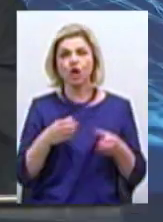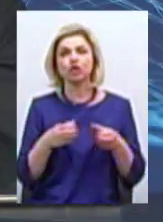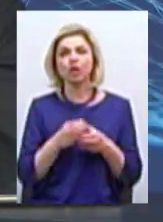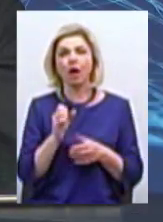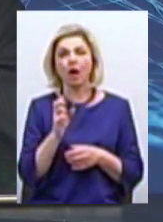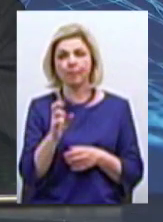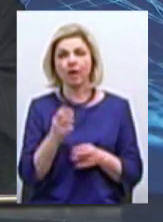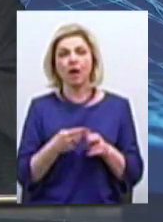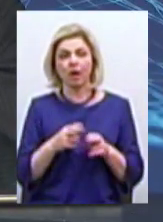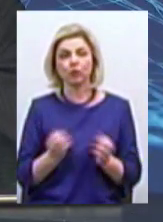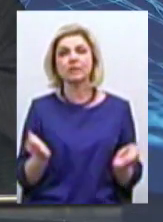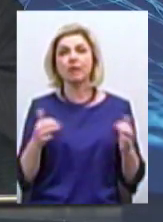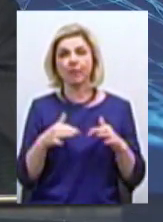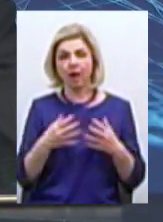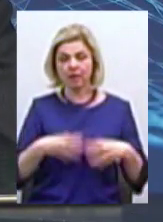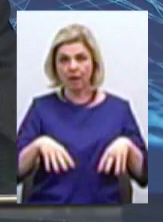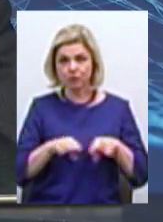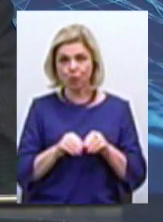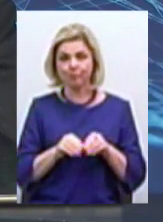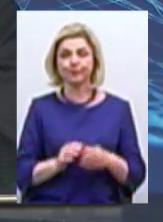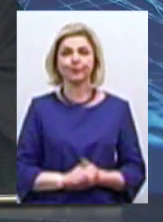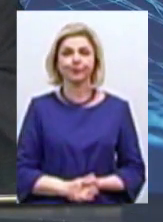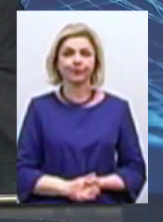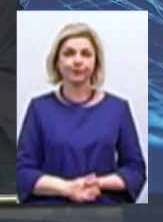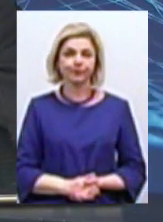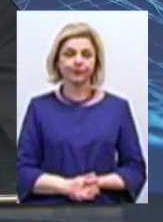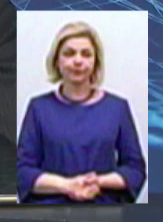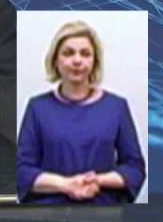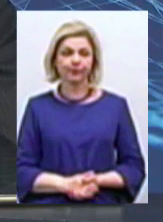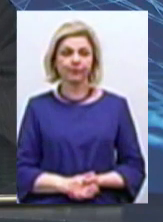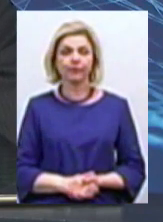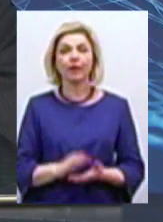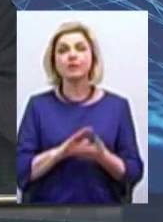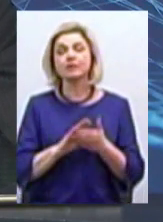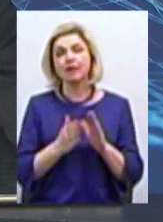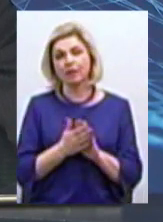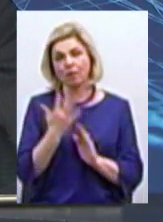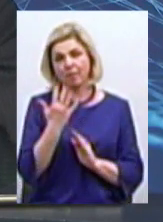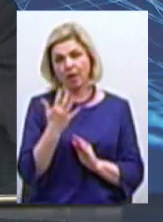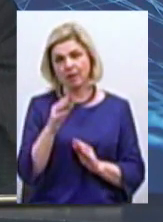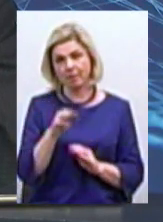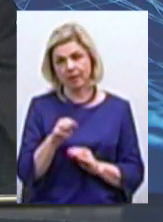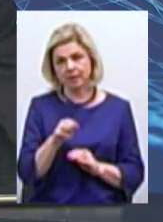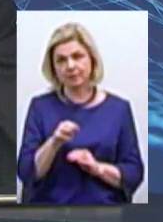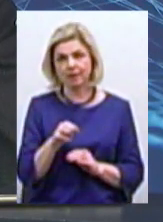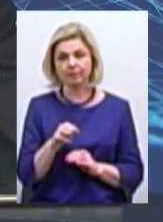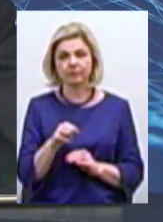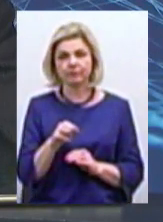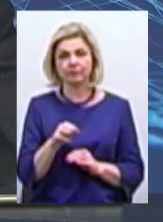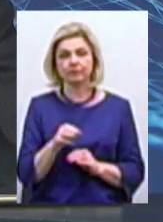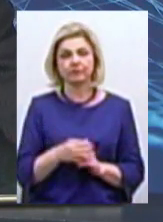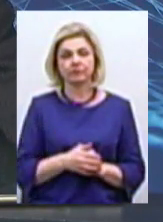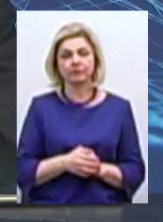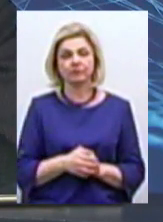ми зібрались разом. І коли станом на 5 березня у нас